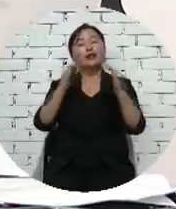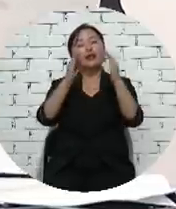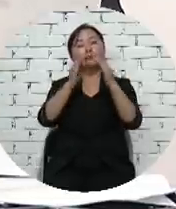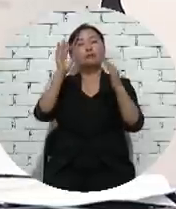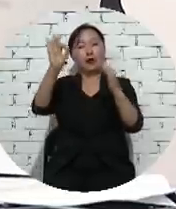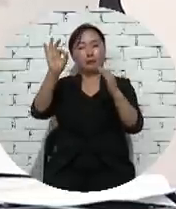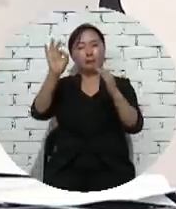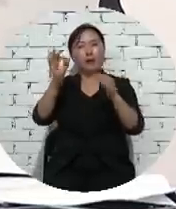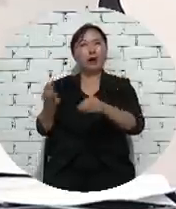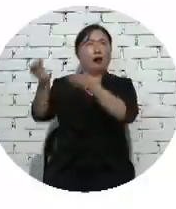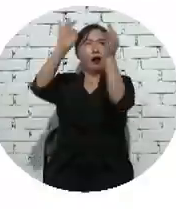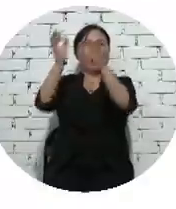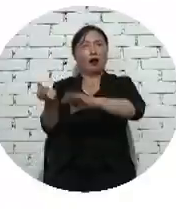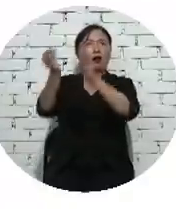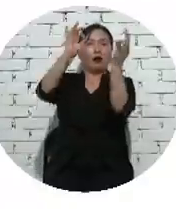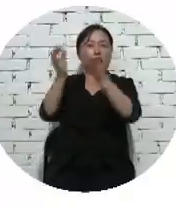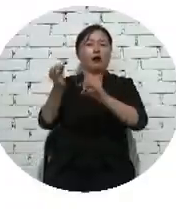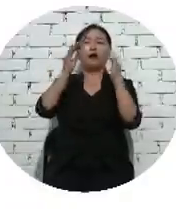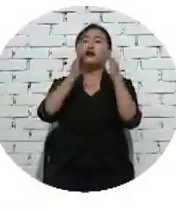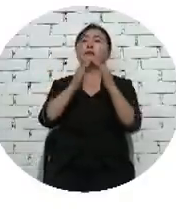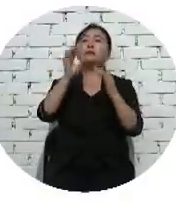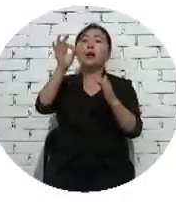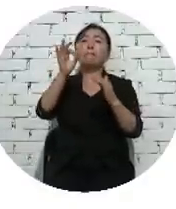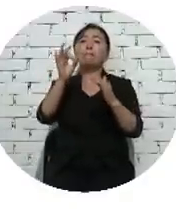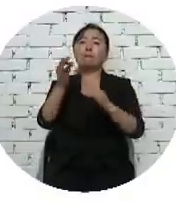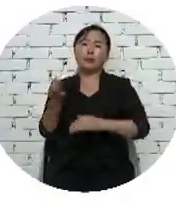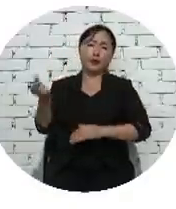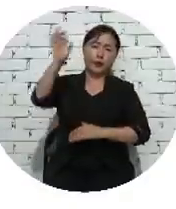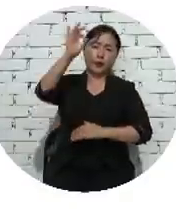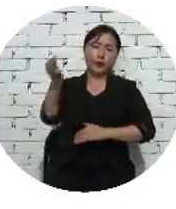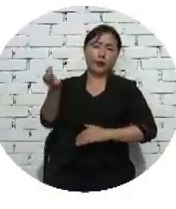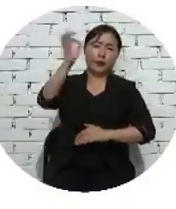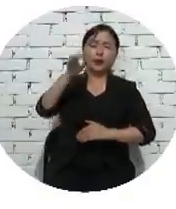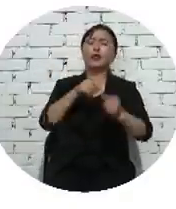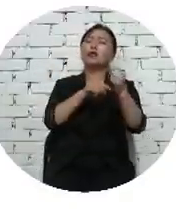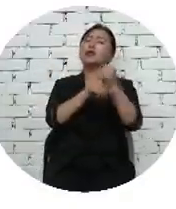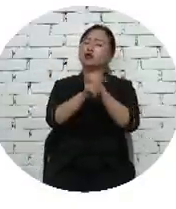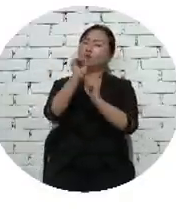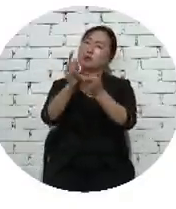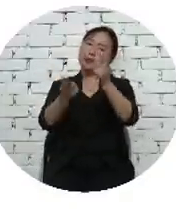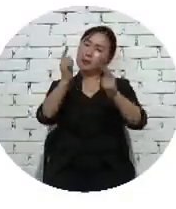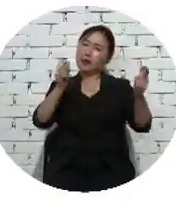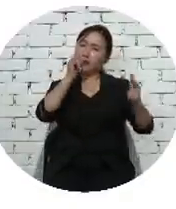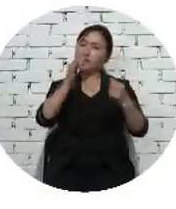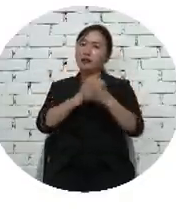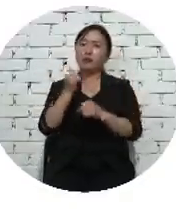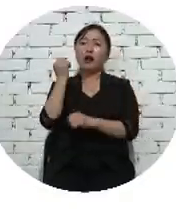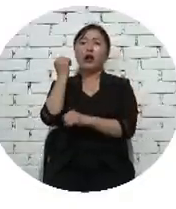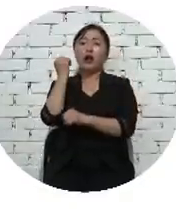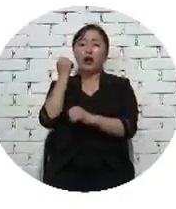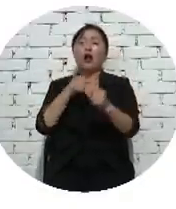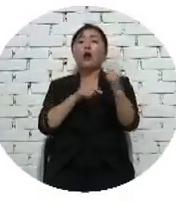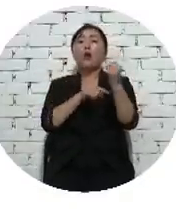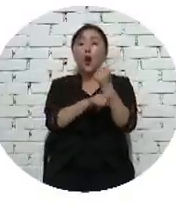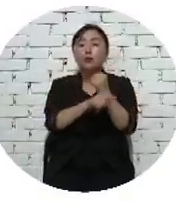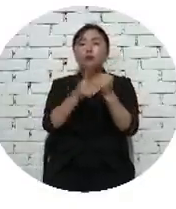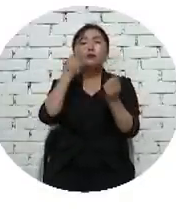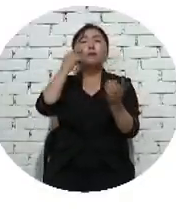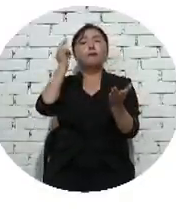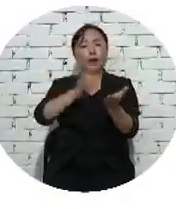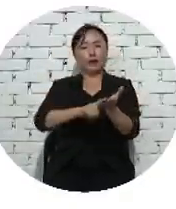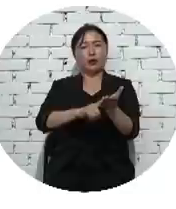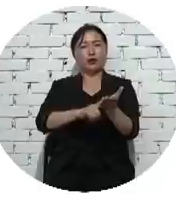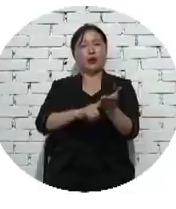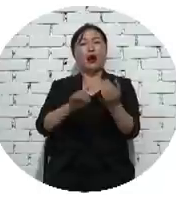그 집값이 상승한 그 이유에 대해서 여러 가지가 있기 때문에 그 원인을 제대로 파악을 하면